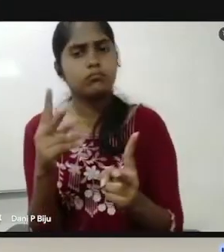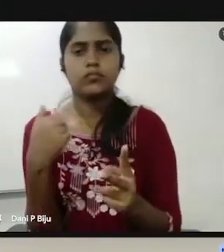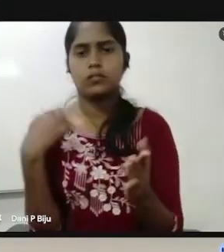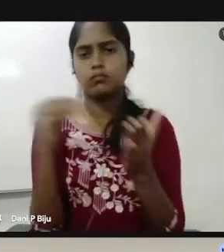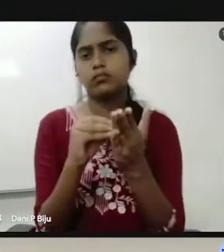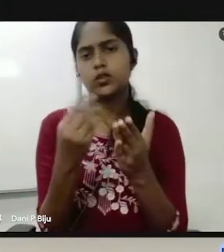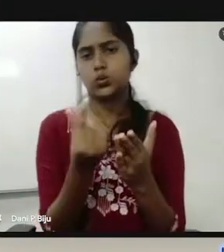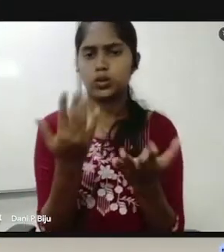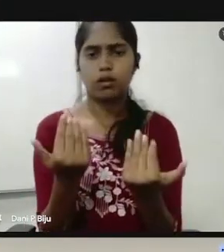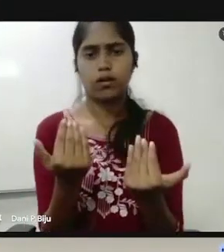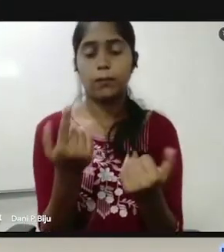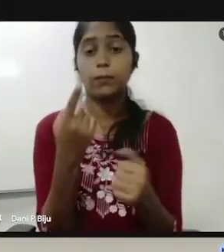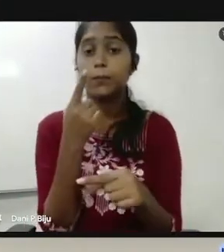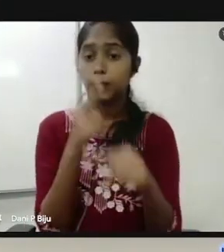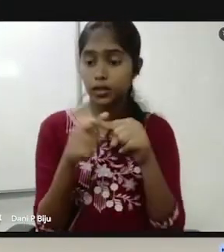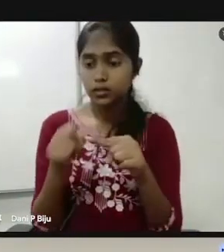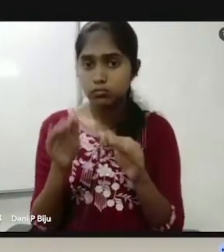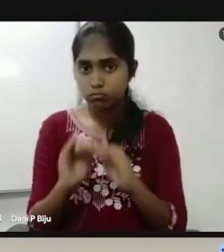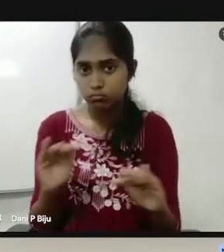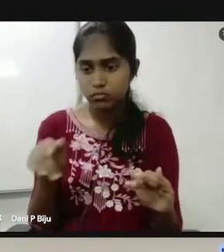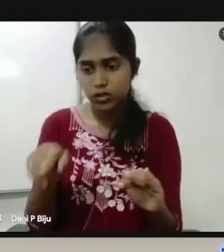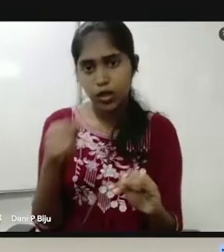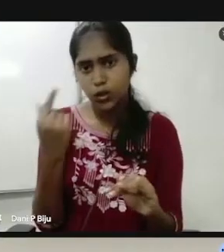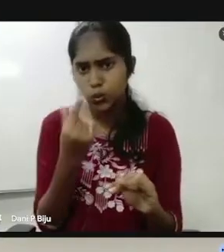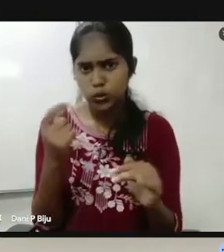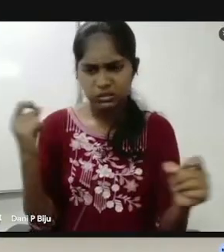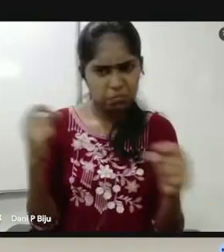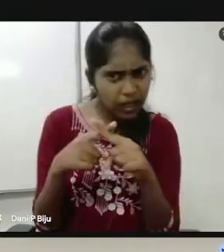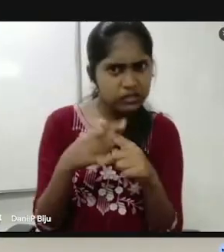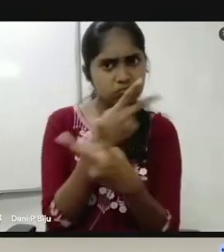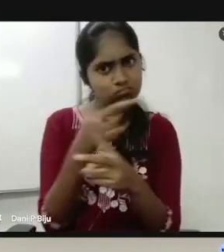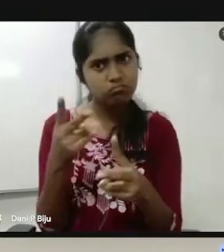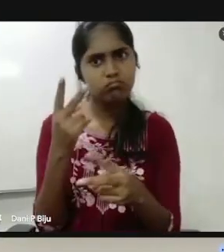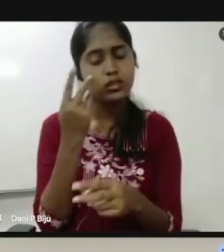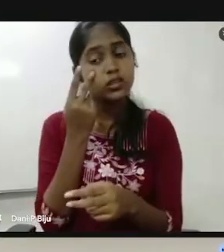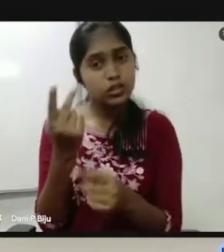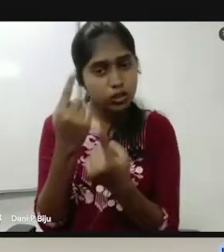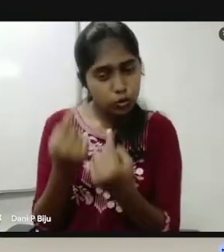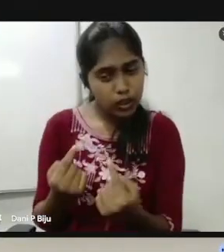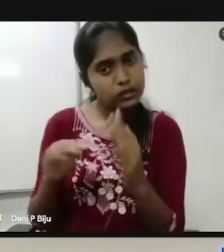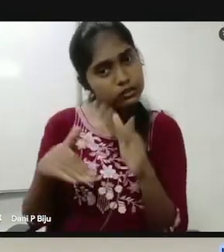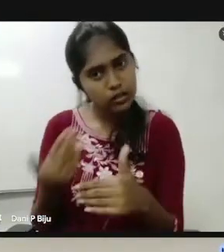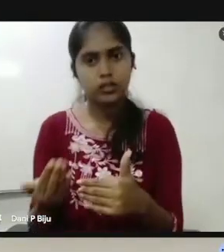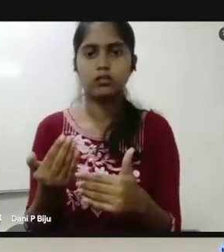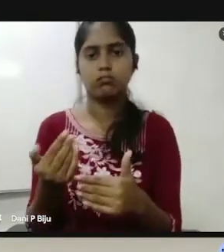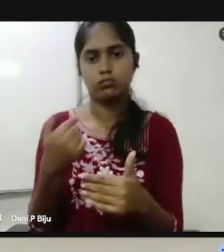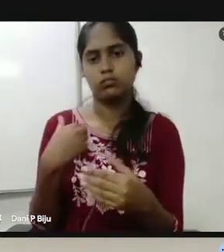പക്ഷെ അത് ആ കുട്ടിക്ക് ആ ഫോണിലൊക്കെ പറ്റുമോ ഇല്ലയോ എന്നുള്ളതൊക്കെ നമ്മൾ നോക്കിയിട്ടേ അത് റെക്കമെൻഡ് ചെയ്യാറുള്ളൂ. ഇല്ല നമുക്ക് ഇപ്പൊ